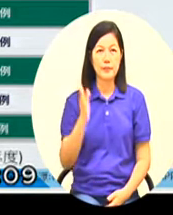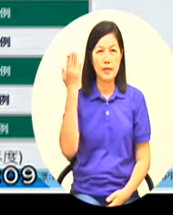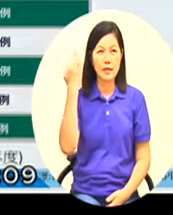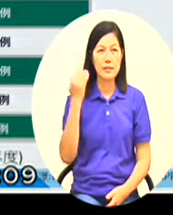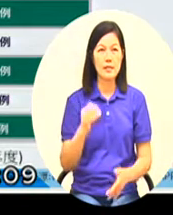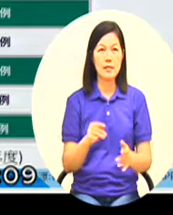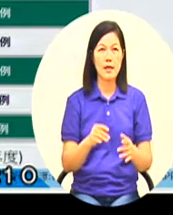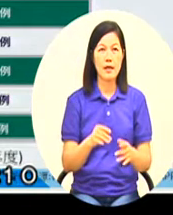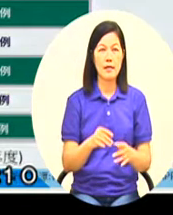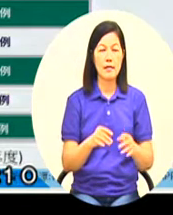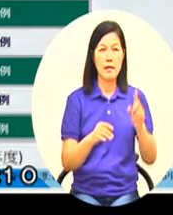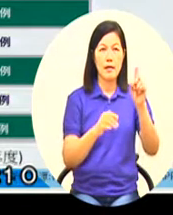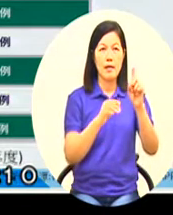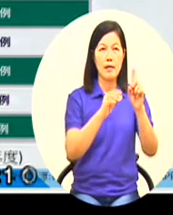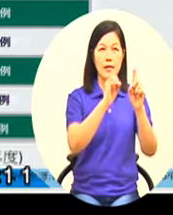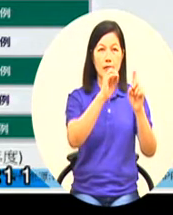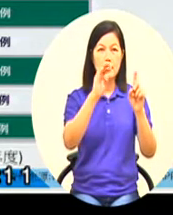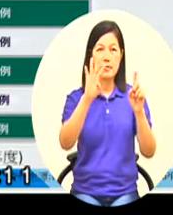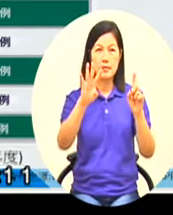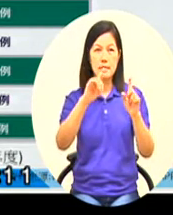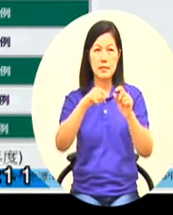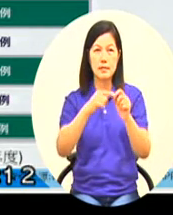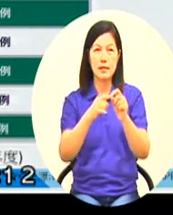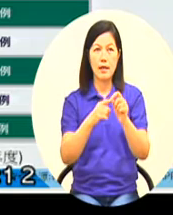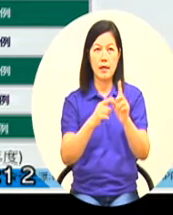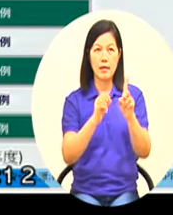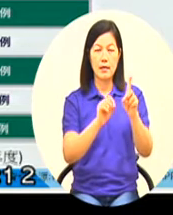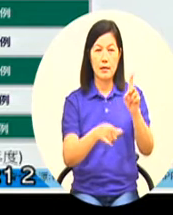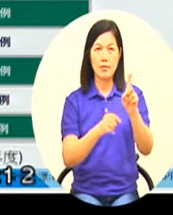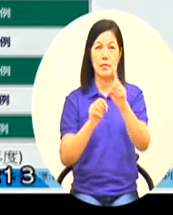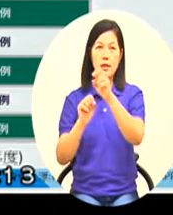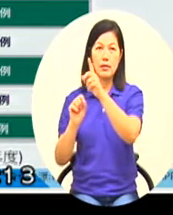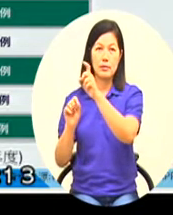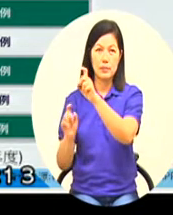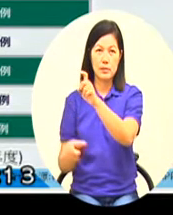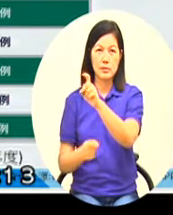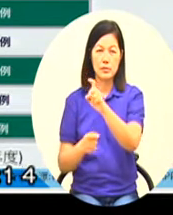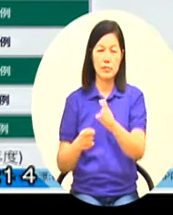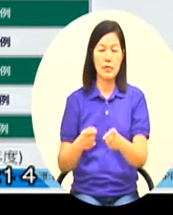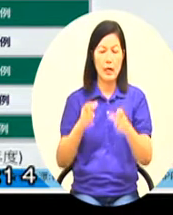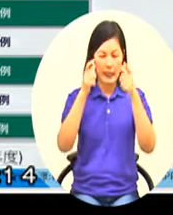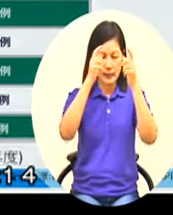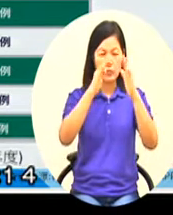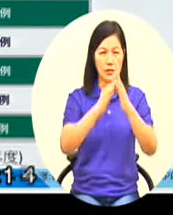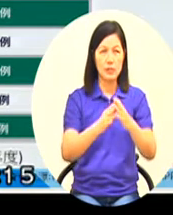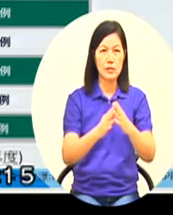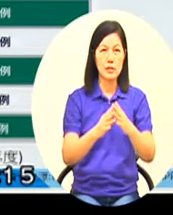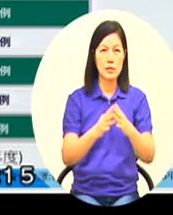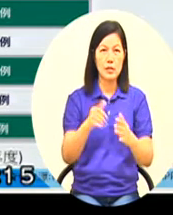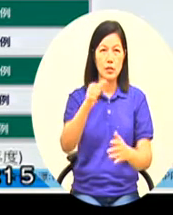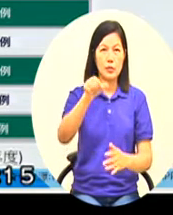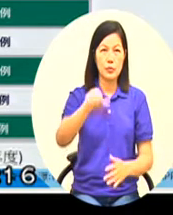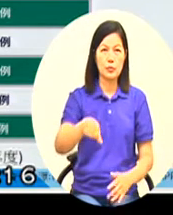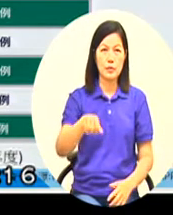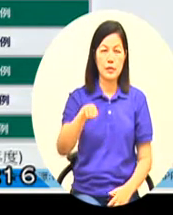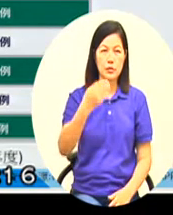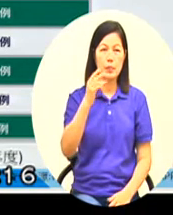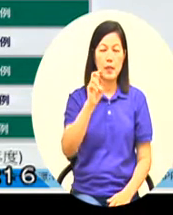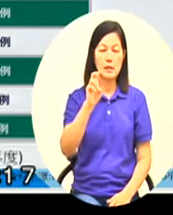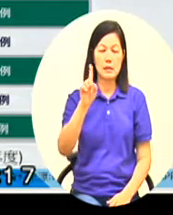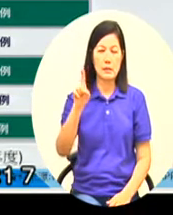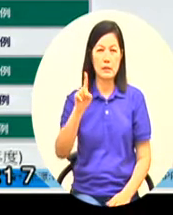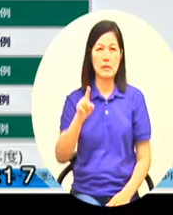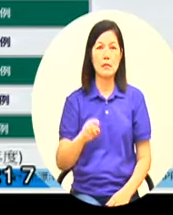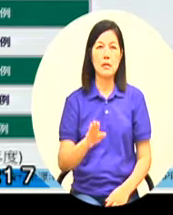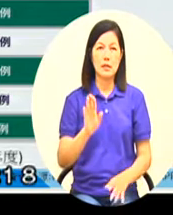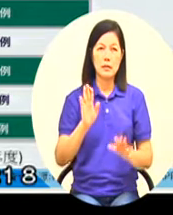一月到十月在去年我们的高雄市的登革热的疫情同期有5921件，但是在今